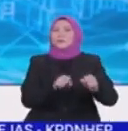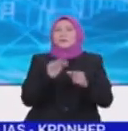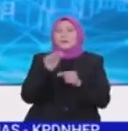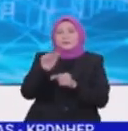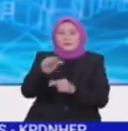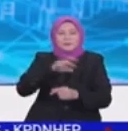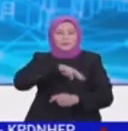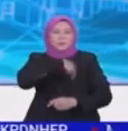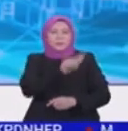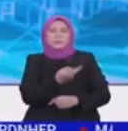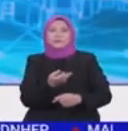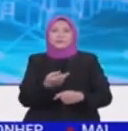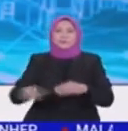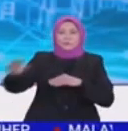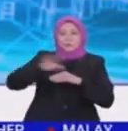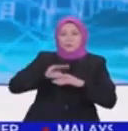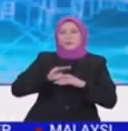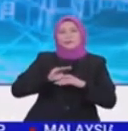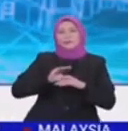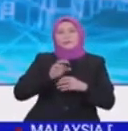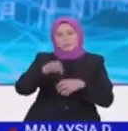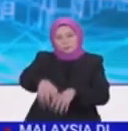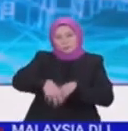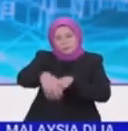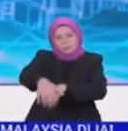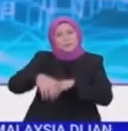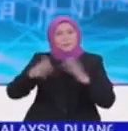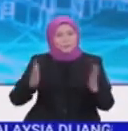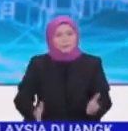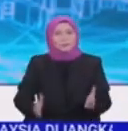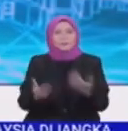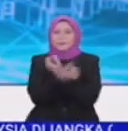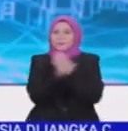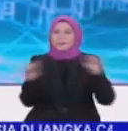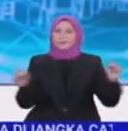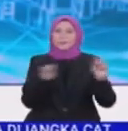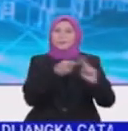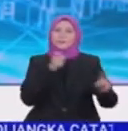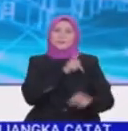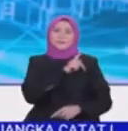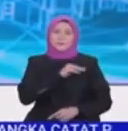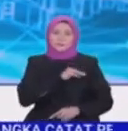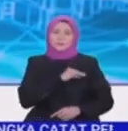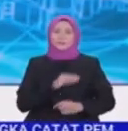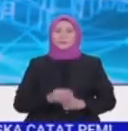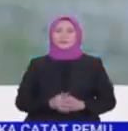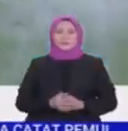sedikit kerugian yang dialami pesawat terlibat juga telah disediakan kementerian.